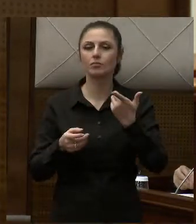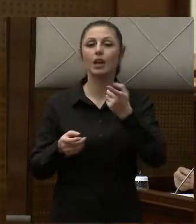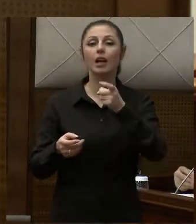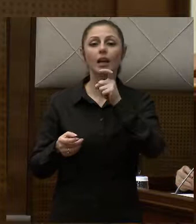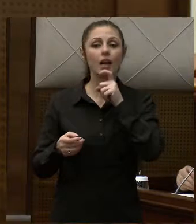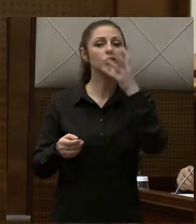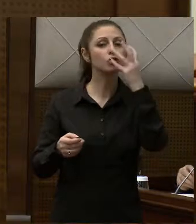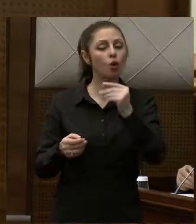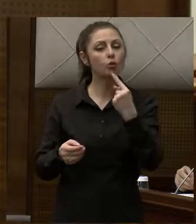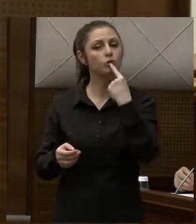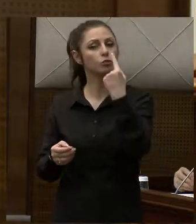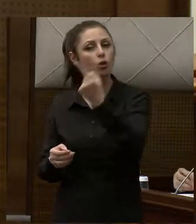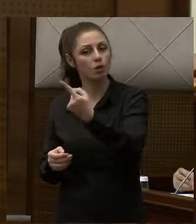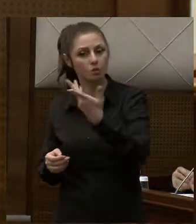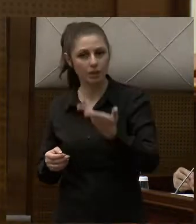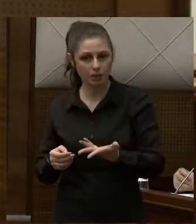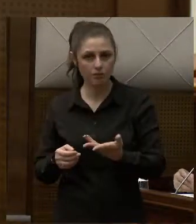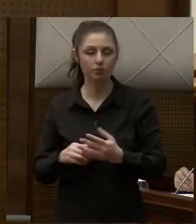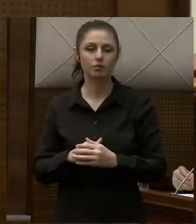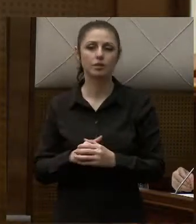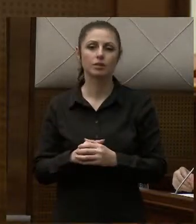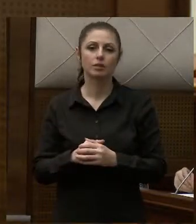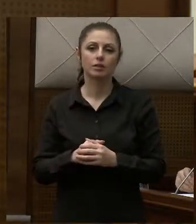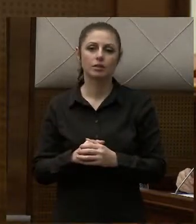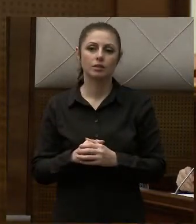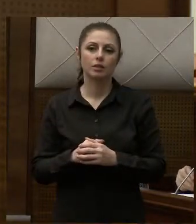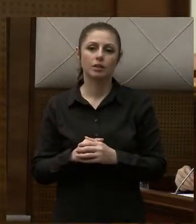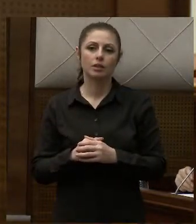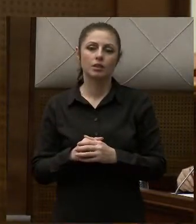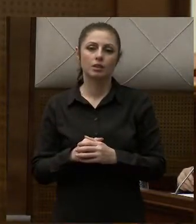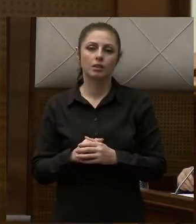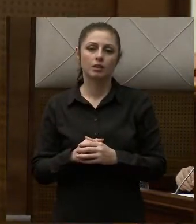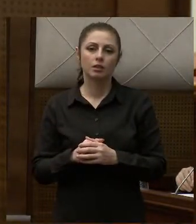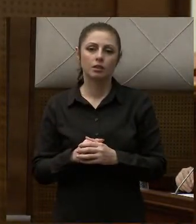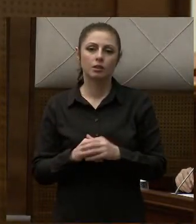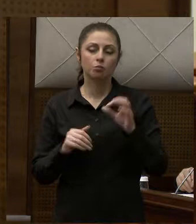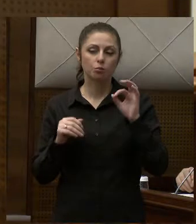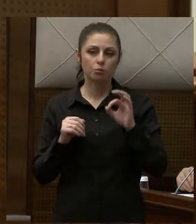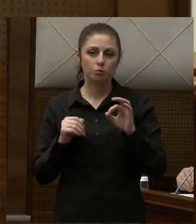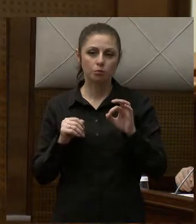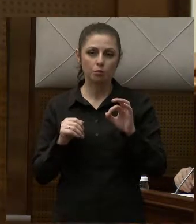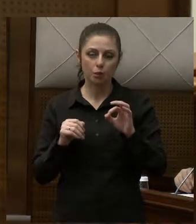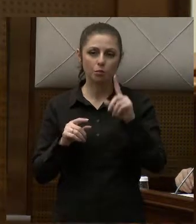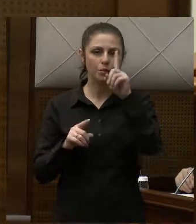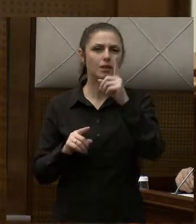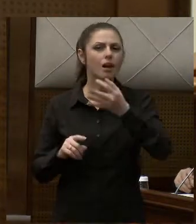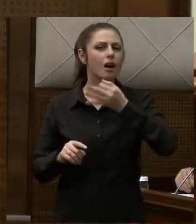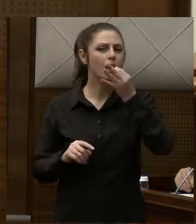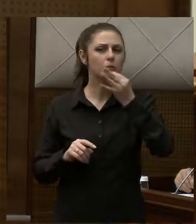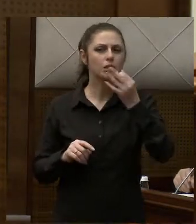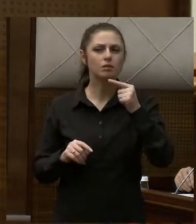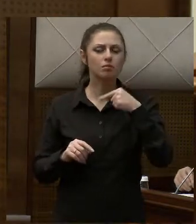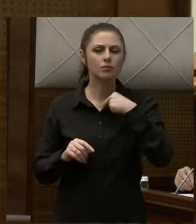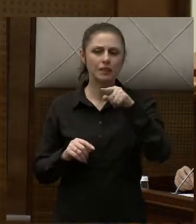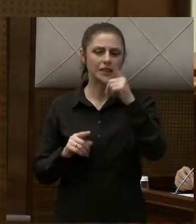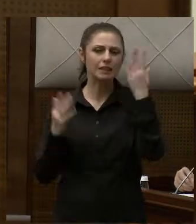olmadığından tekrardan ifade ediyorum. Ve şu anlamda bir şey ifade etmek istiyorum. Bugün ulusal basında çıkan bir haberde, bu